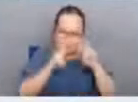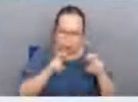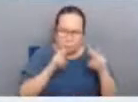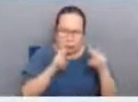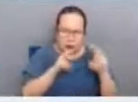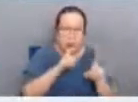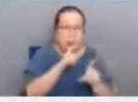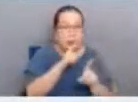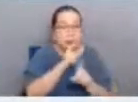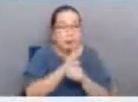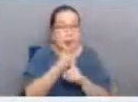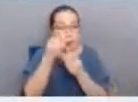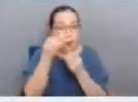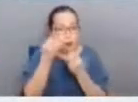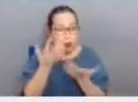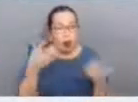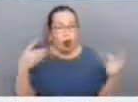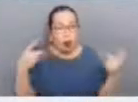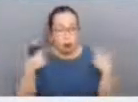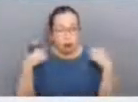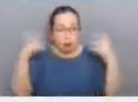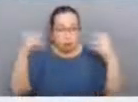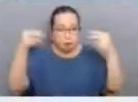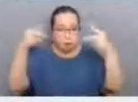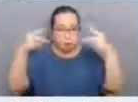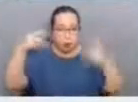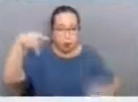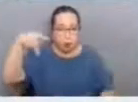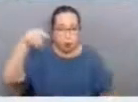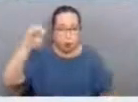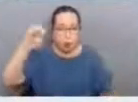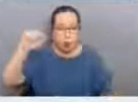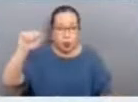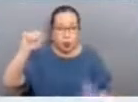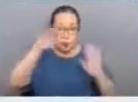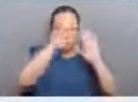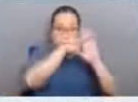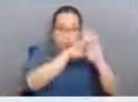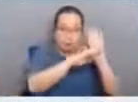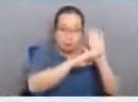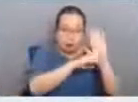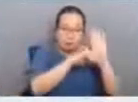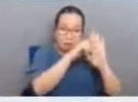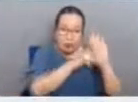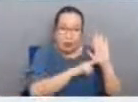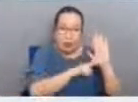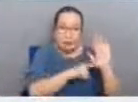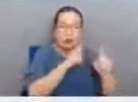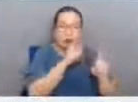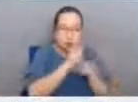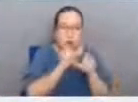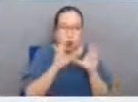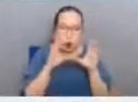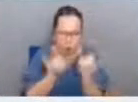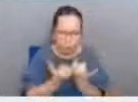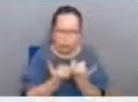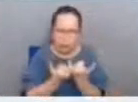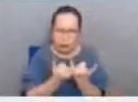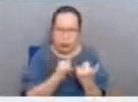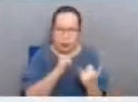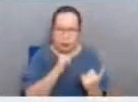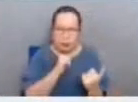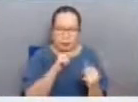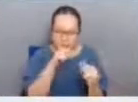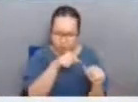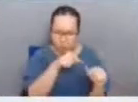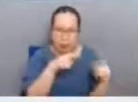po, makikipag-transaction kayo doon lamang sa kanilang main or branch offices. Huwag po kayong makikipag-usap